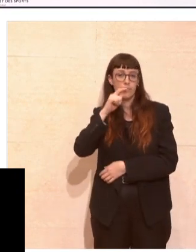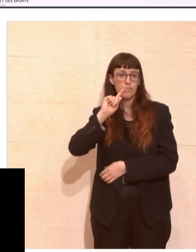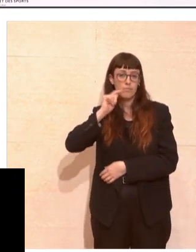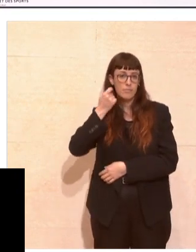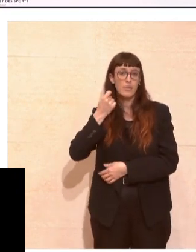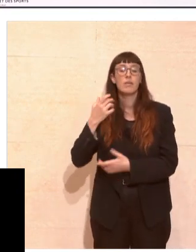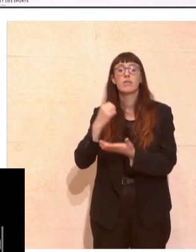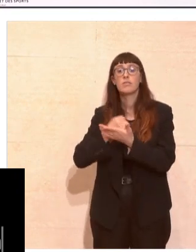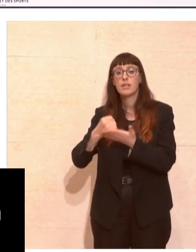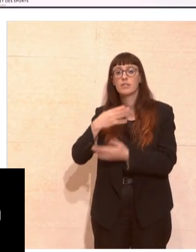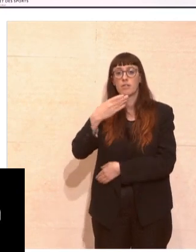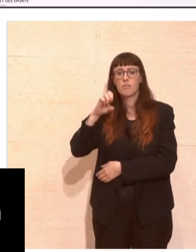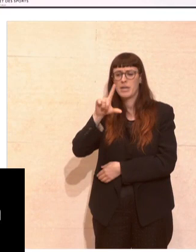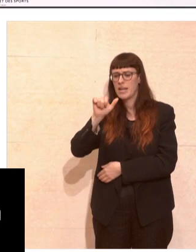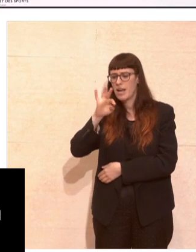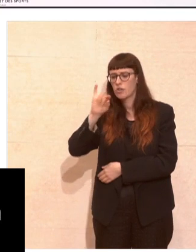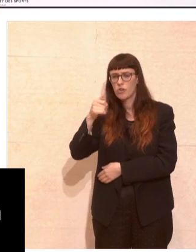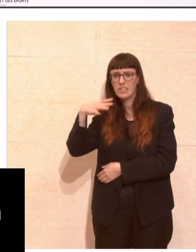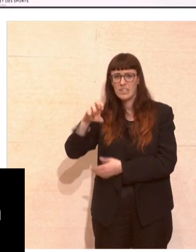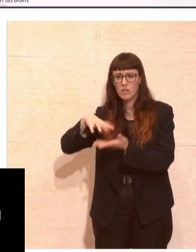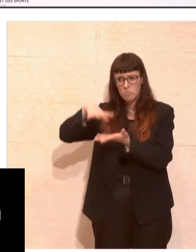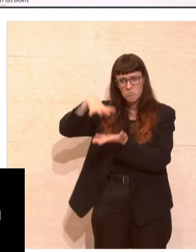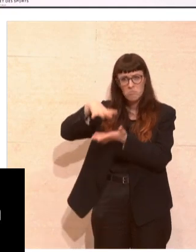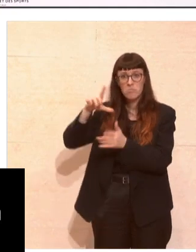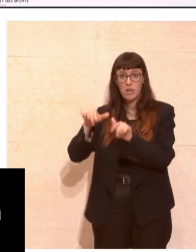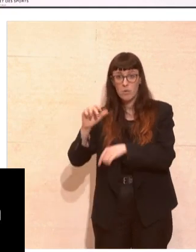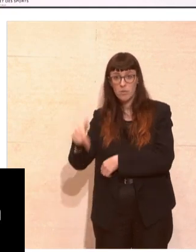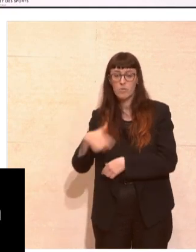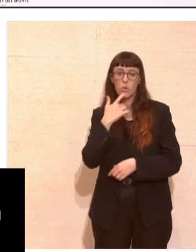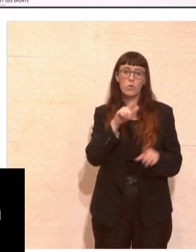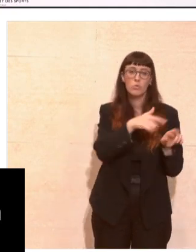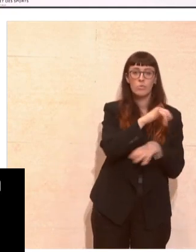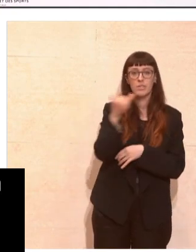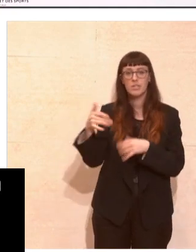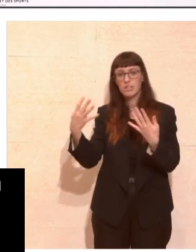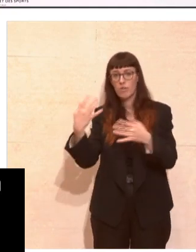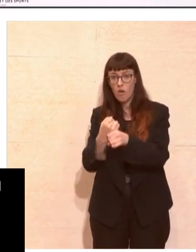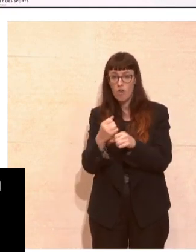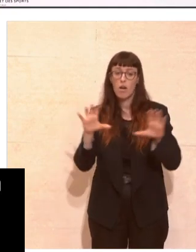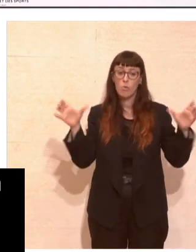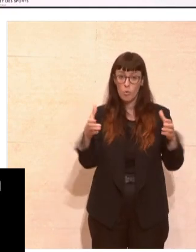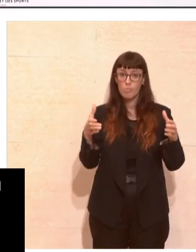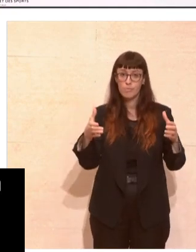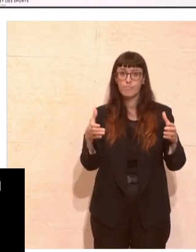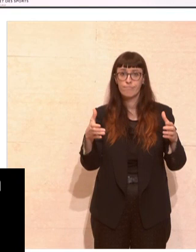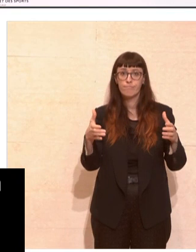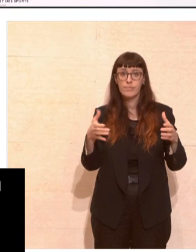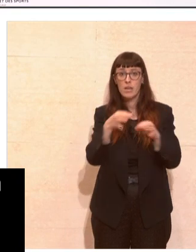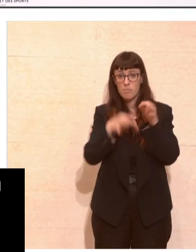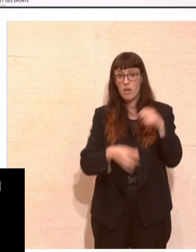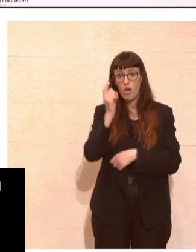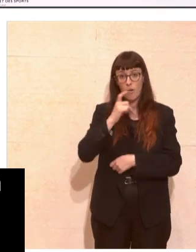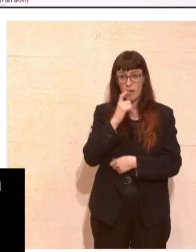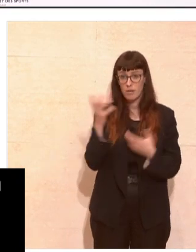Donc en première phase, on avait 315 adolescents âgés entre 12 et 19 ans. Et qu'est-ce qu'on voit? On voit ici, en dessous, c'est les temps